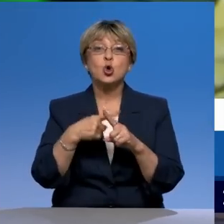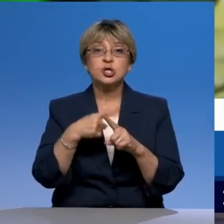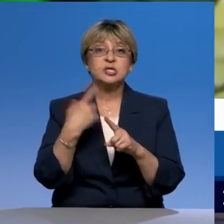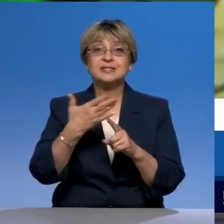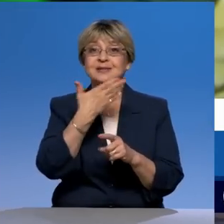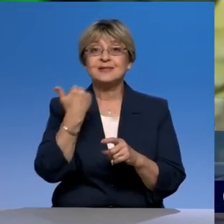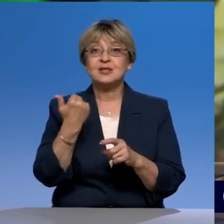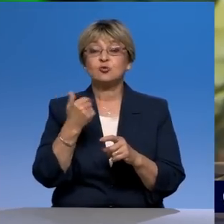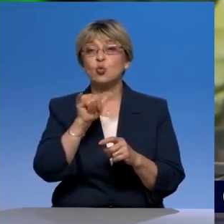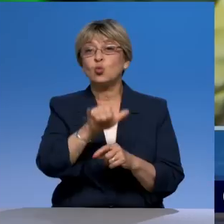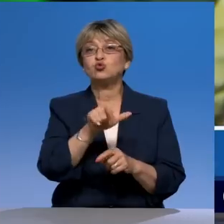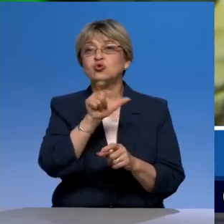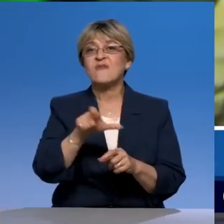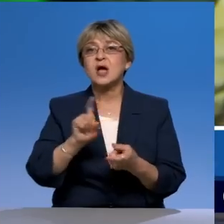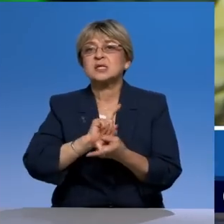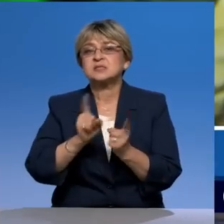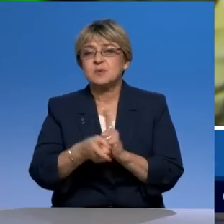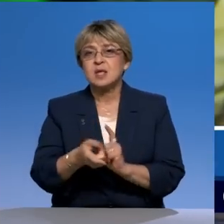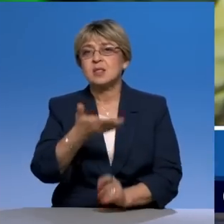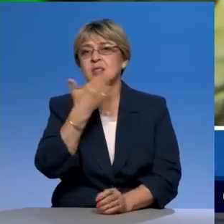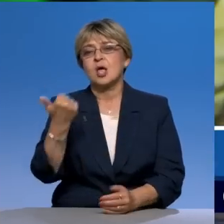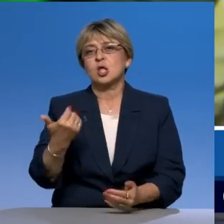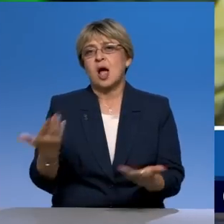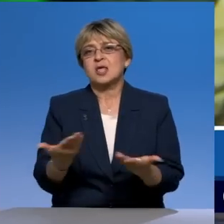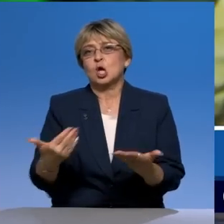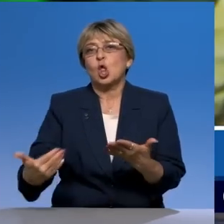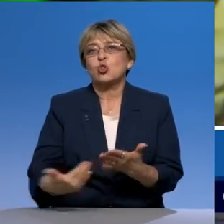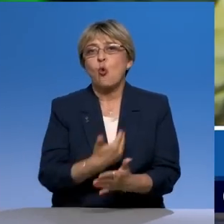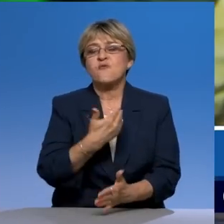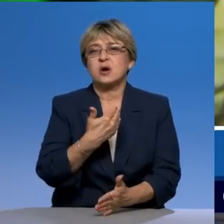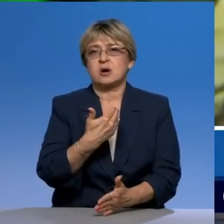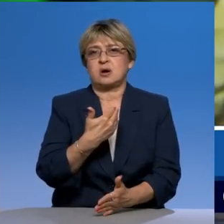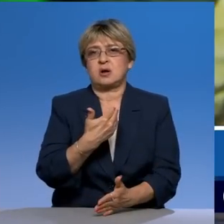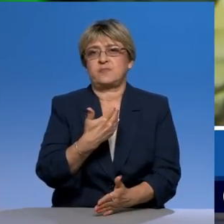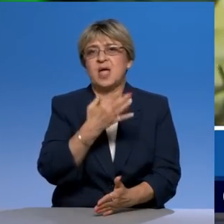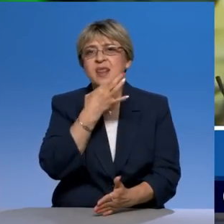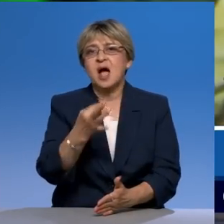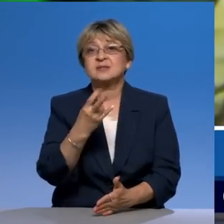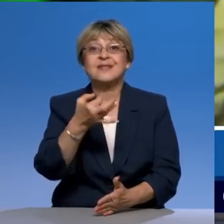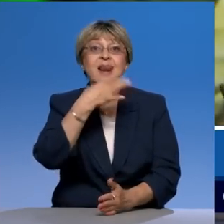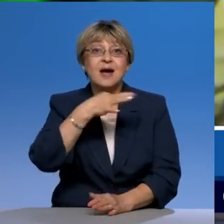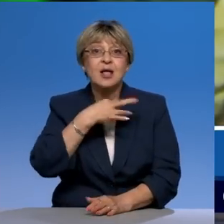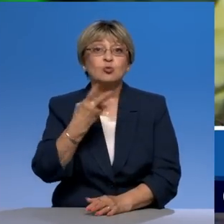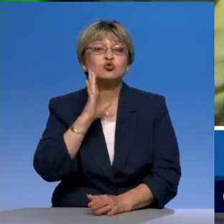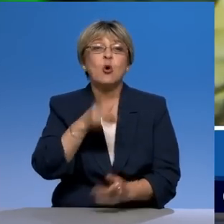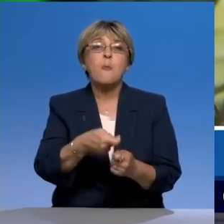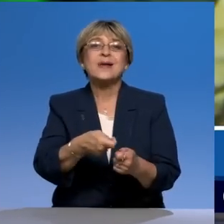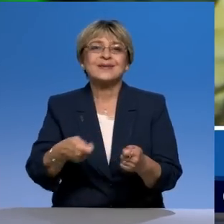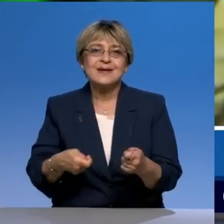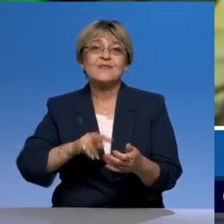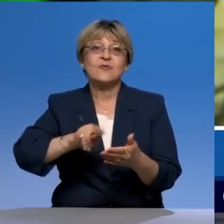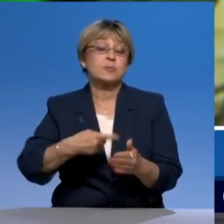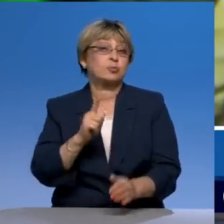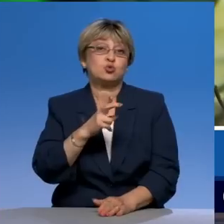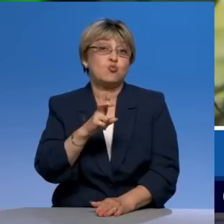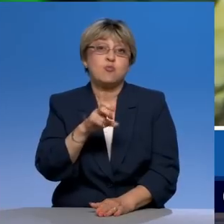человека изменения, если нет каких-то новых реакций на лекарства, ему нужно только продлить, только выписать. Действительно, почему бы